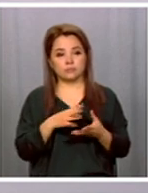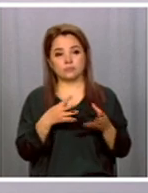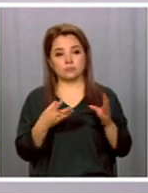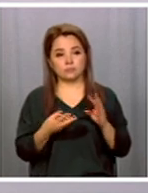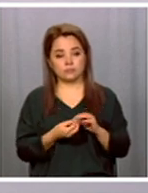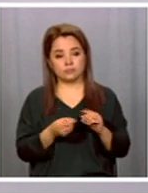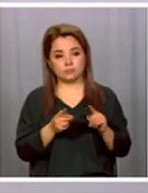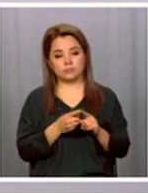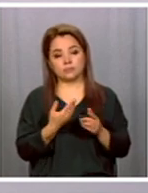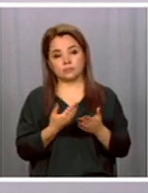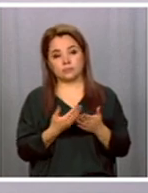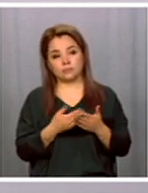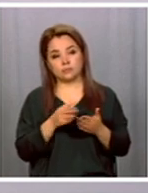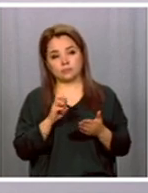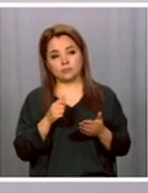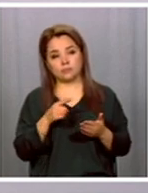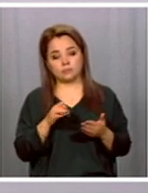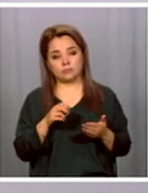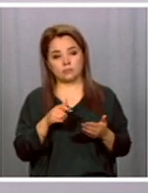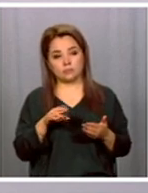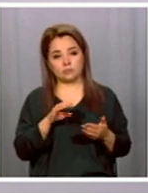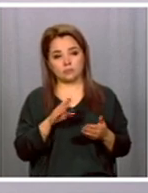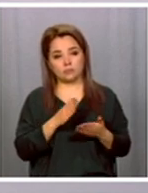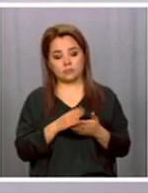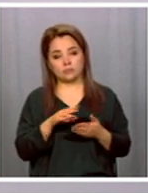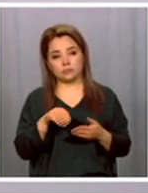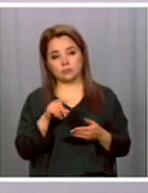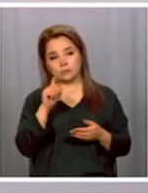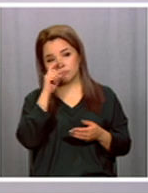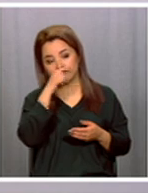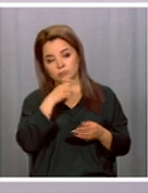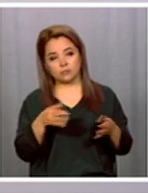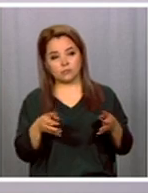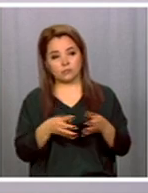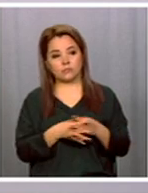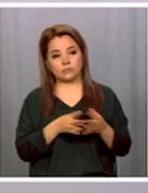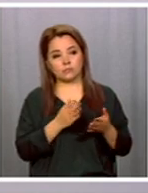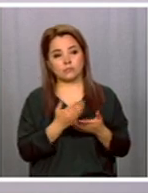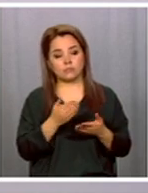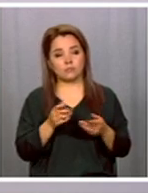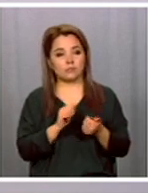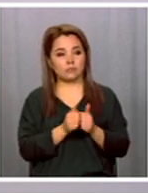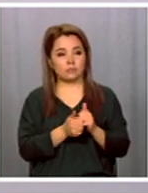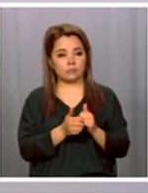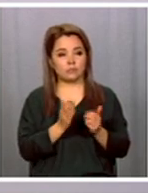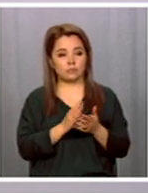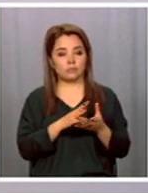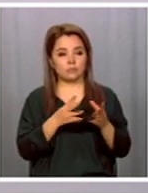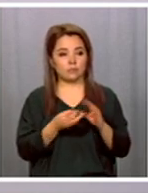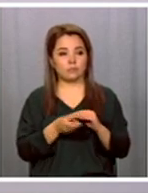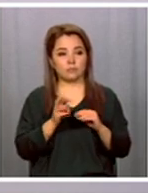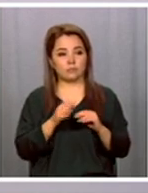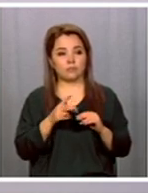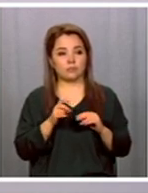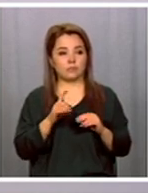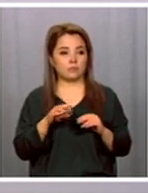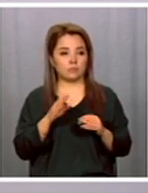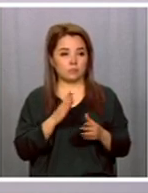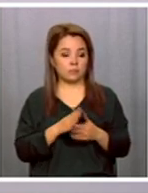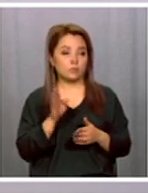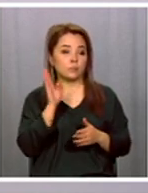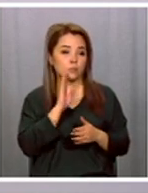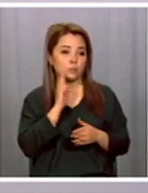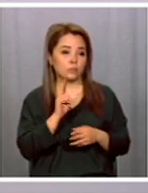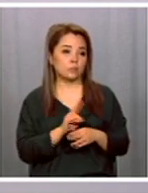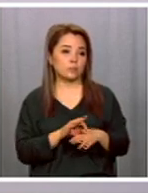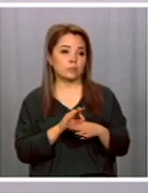Нәтижесінде, мысалы, магний гидроксиді тұз қышқылымен әрекеттесетін болса, алмасу реакциясы нәтижесінде магний хлориді және су